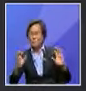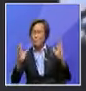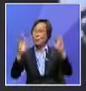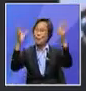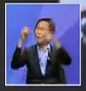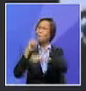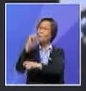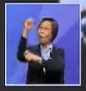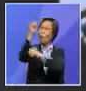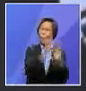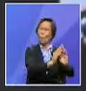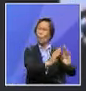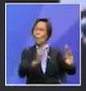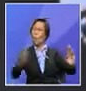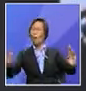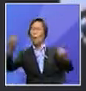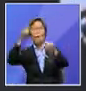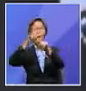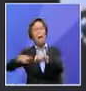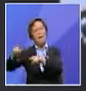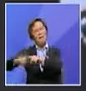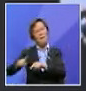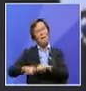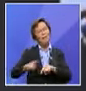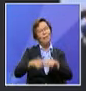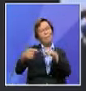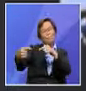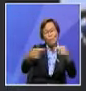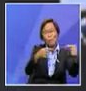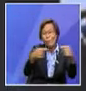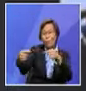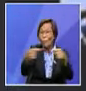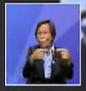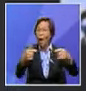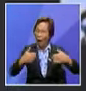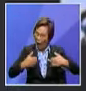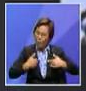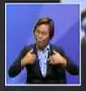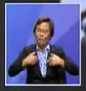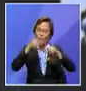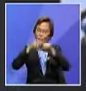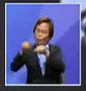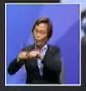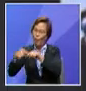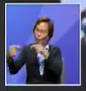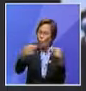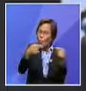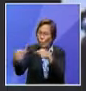Hari Kebangsaan ini, ada macam-macam pertandingan-pertandingan yang dianjurkan.